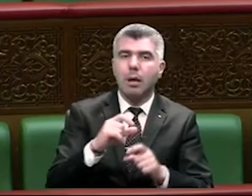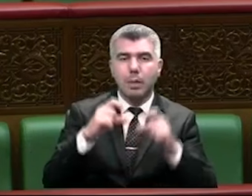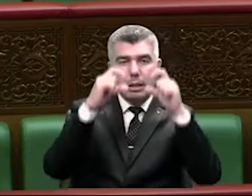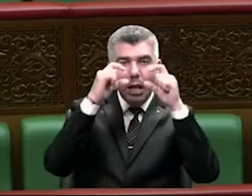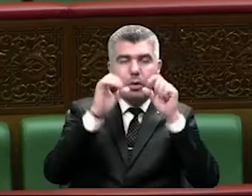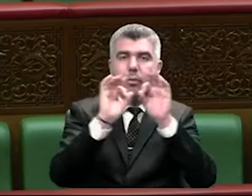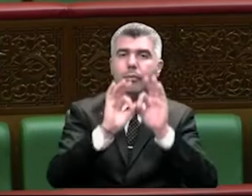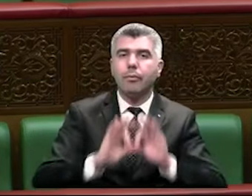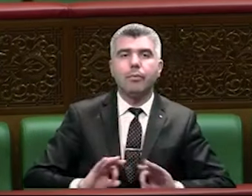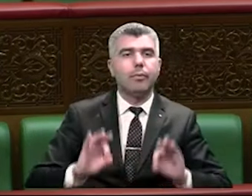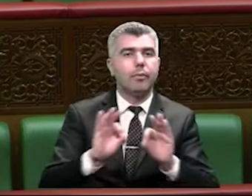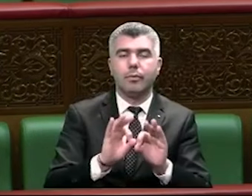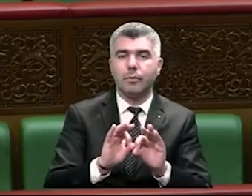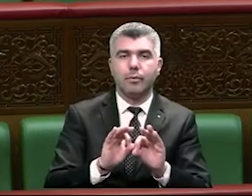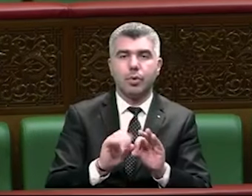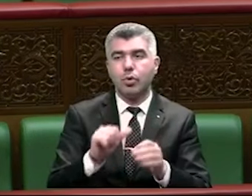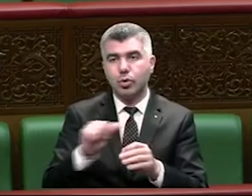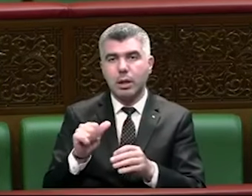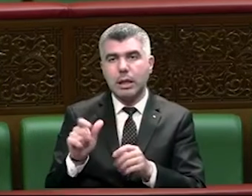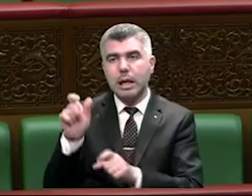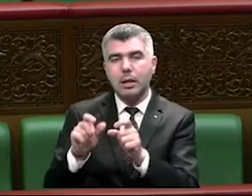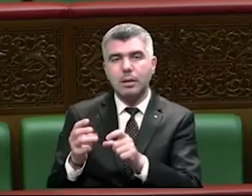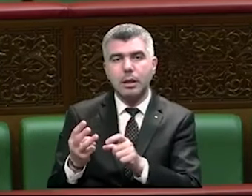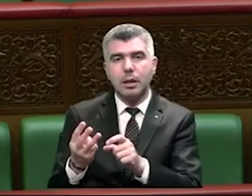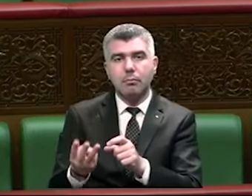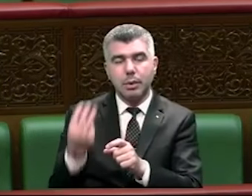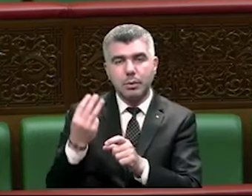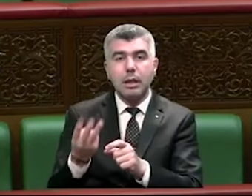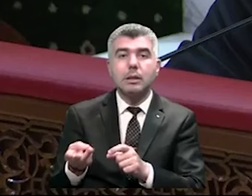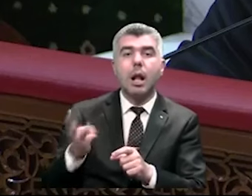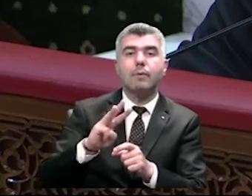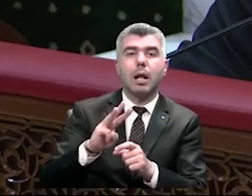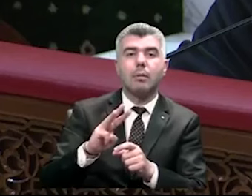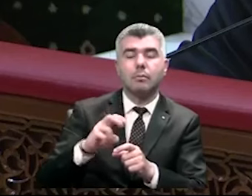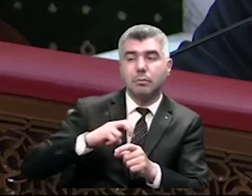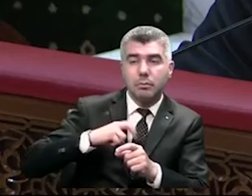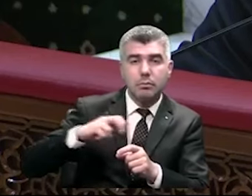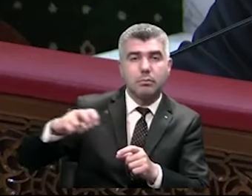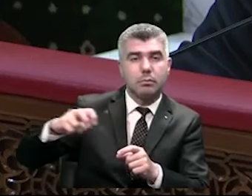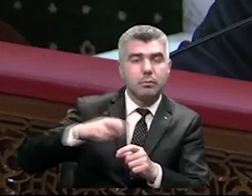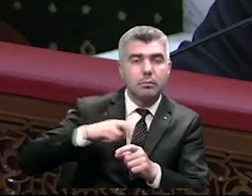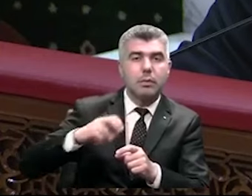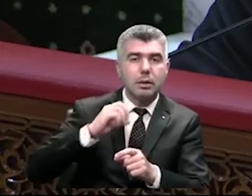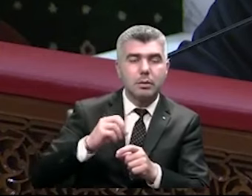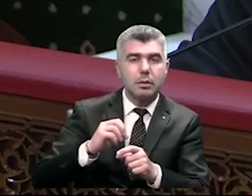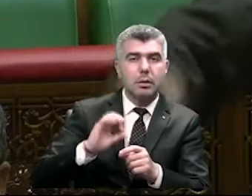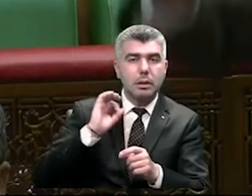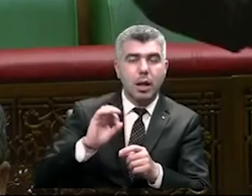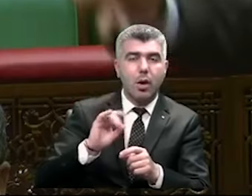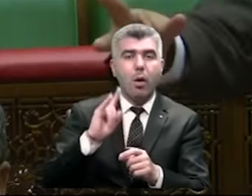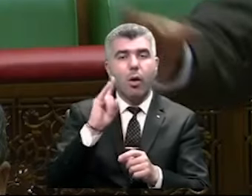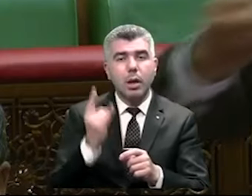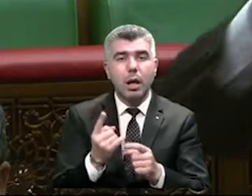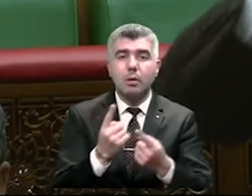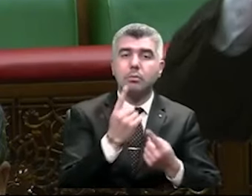عينيه الناس كتشم 3 درهم يرتاحوا عليه 3000 درهم لنا خص يتنقل من بعد يتن عند شي واحد ال